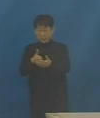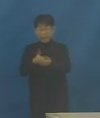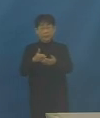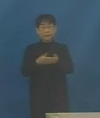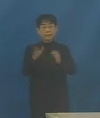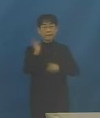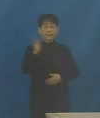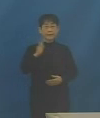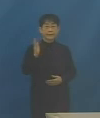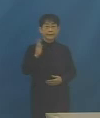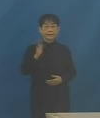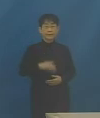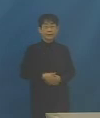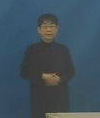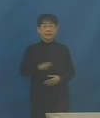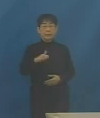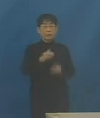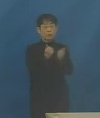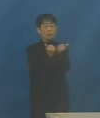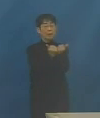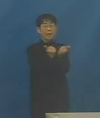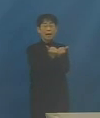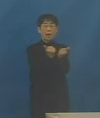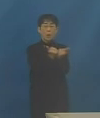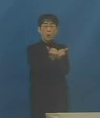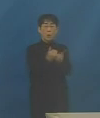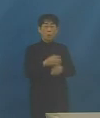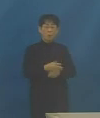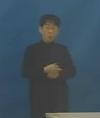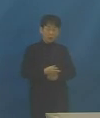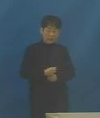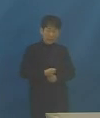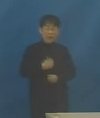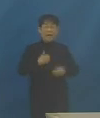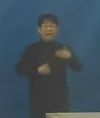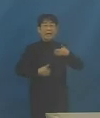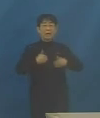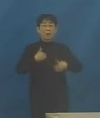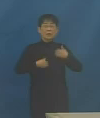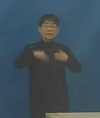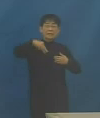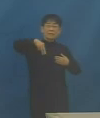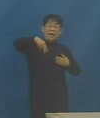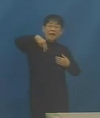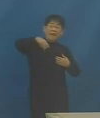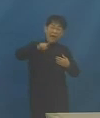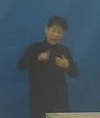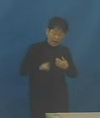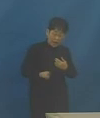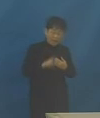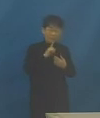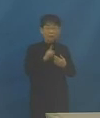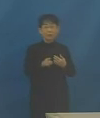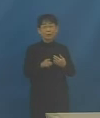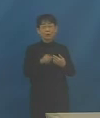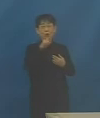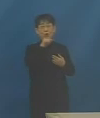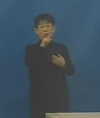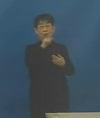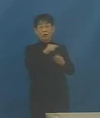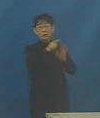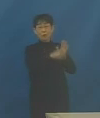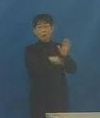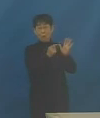ただマナーを守って楽しまなぁと言うと鳥の兵庫のようにですね皆さんにもa 5